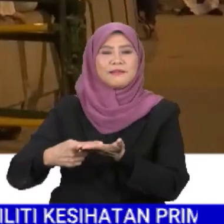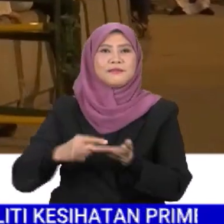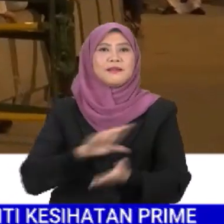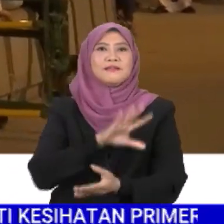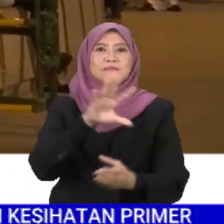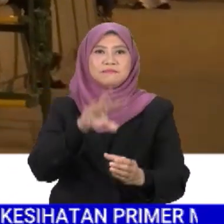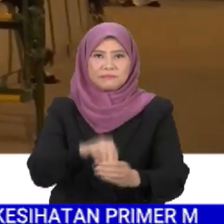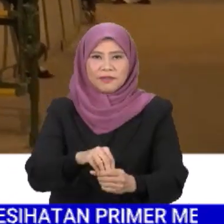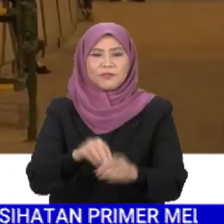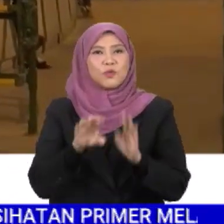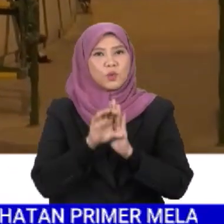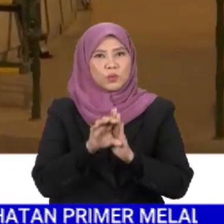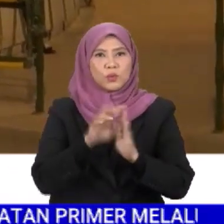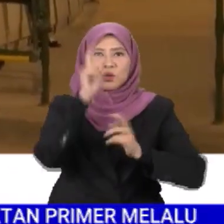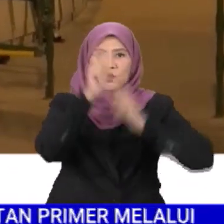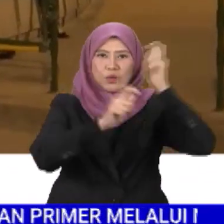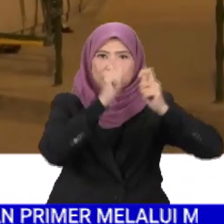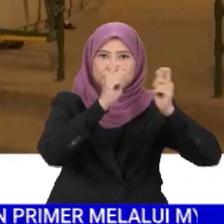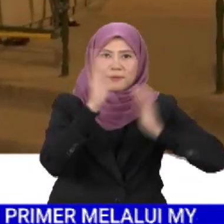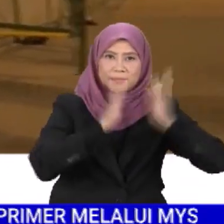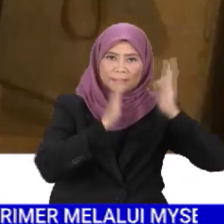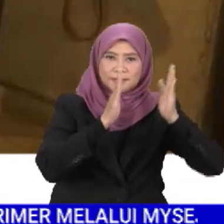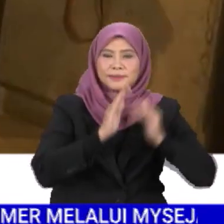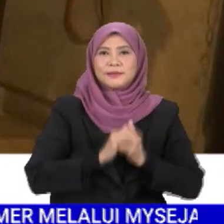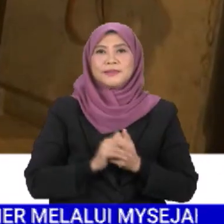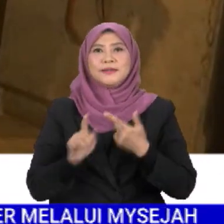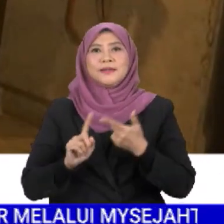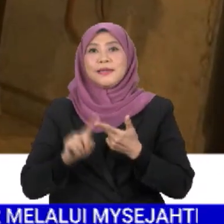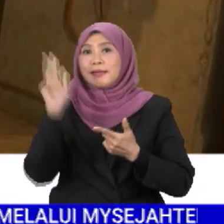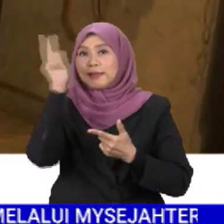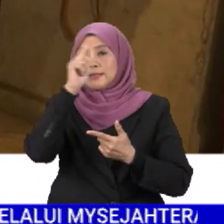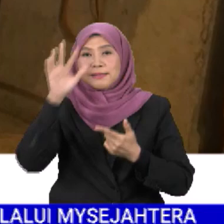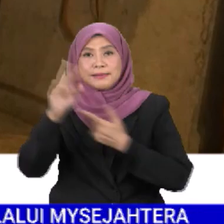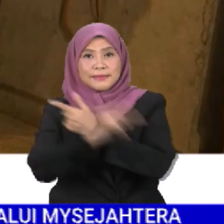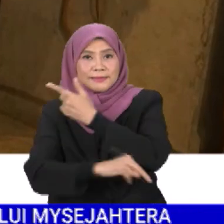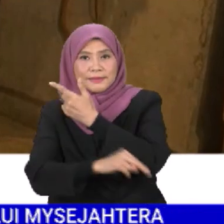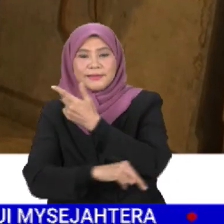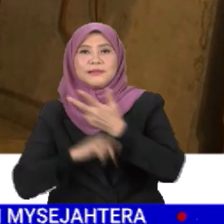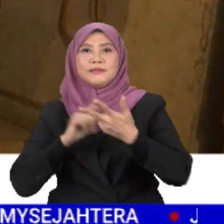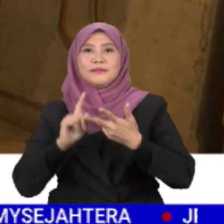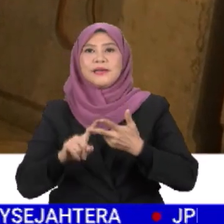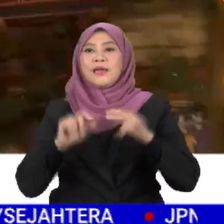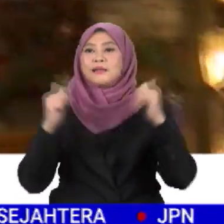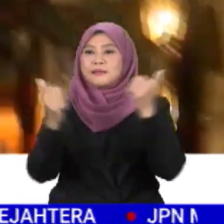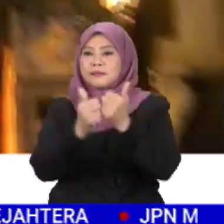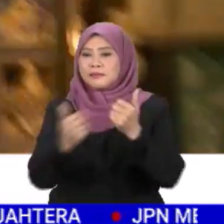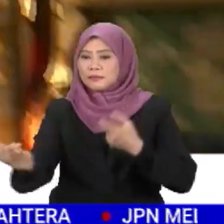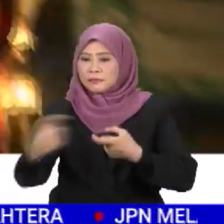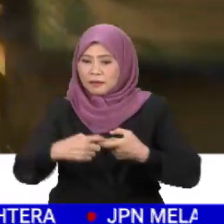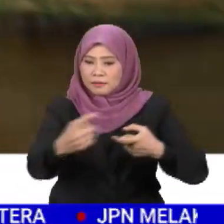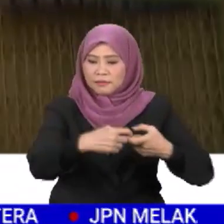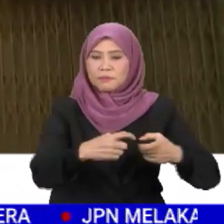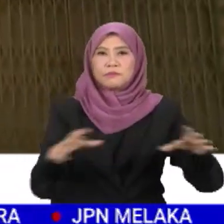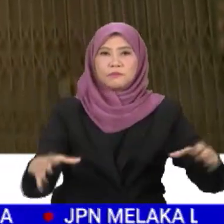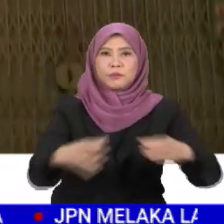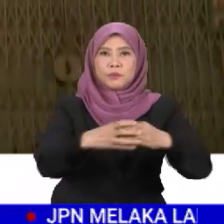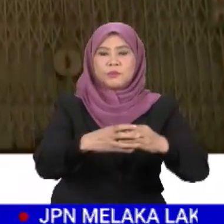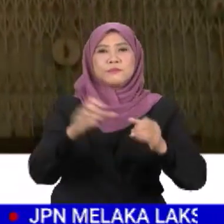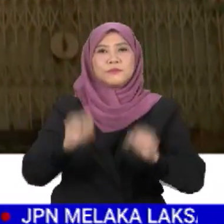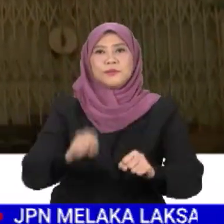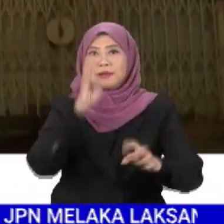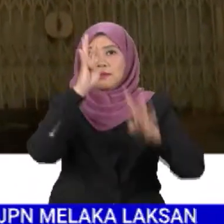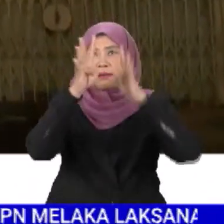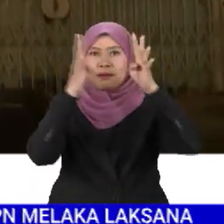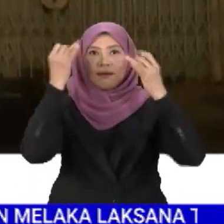pihak terlibat seperti Tourism Malaysia, kerajaan negeri dan agensi berkaitan bagi meneroka inisiatif